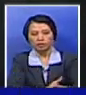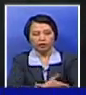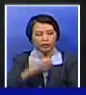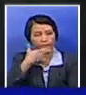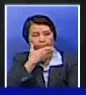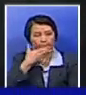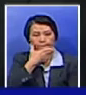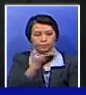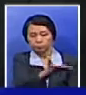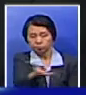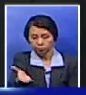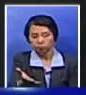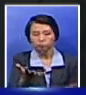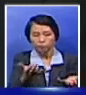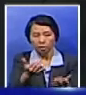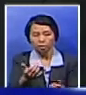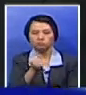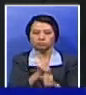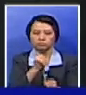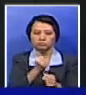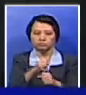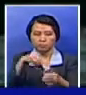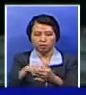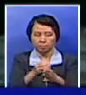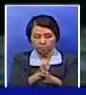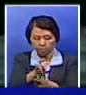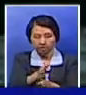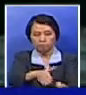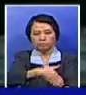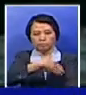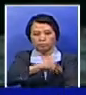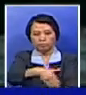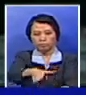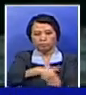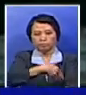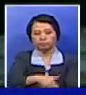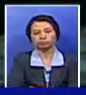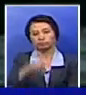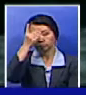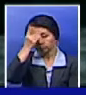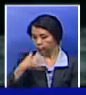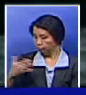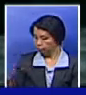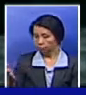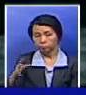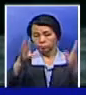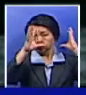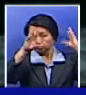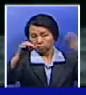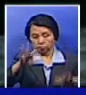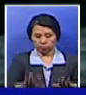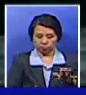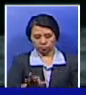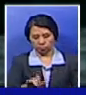muda yang ingin membina kerjaya dalam bidang muzik. Datuk Mozzani yang merupakan duta piano dan